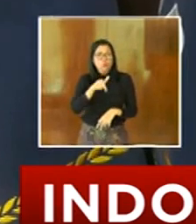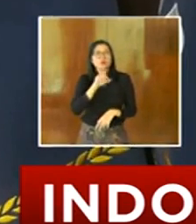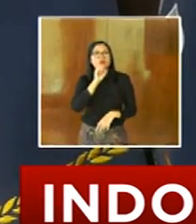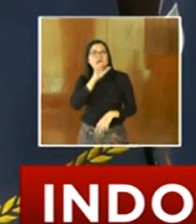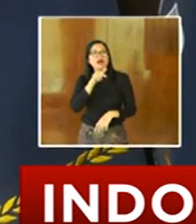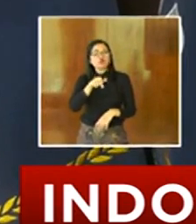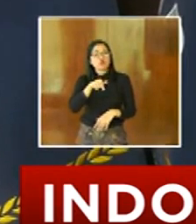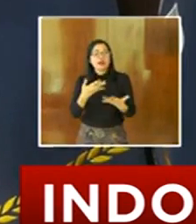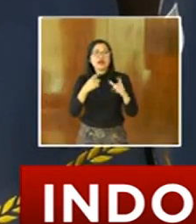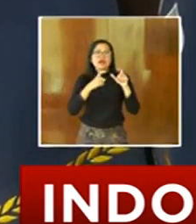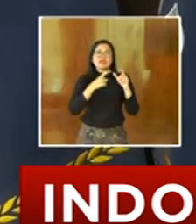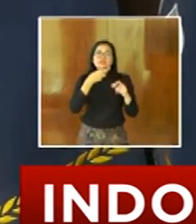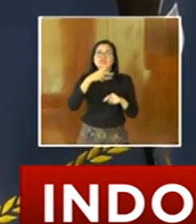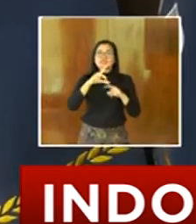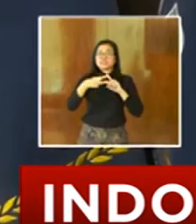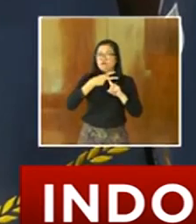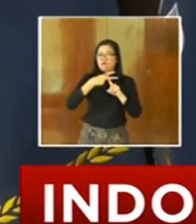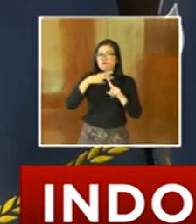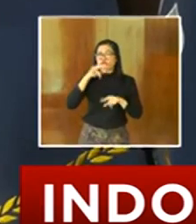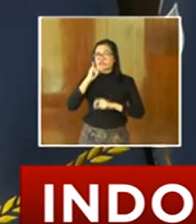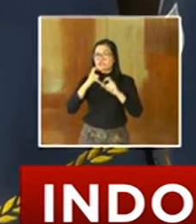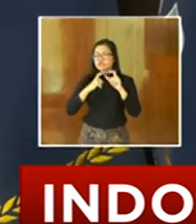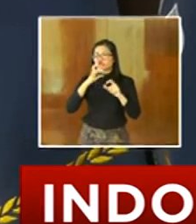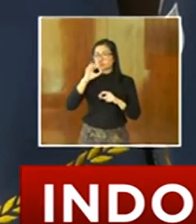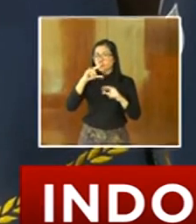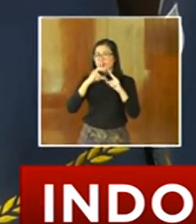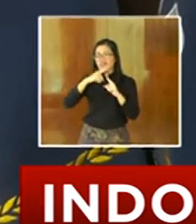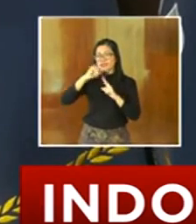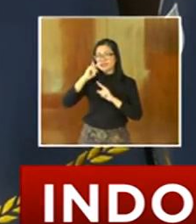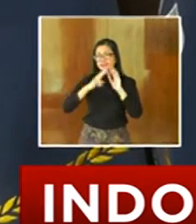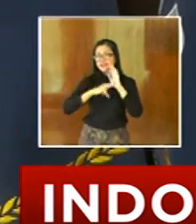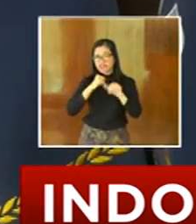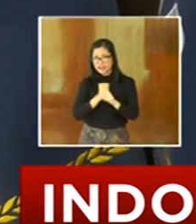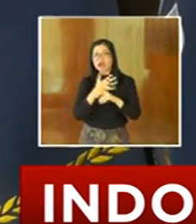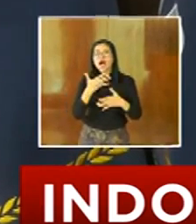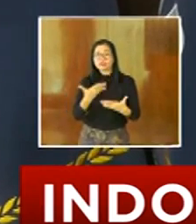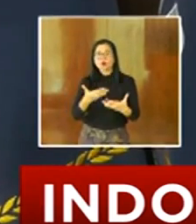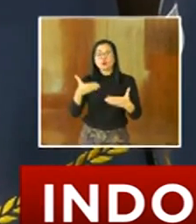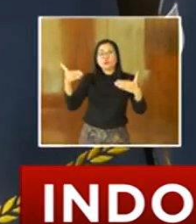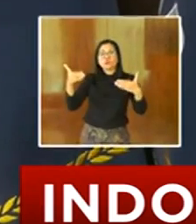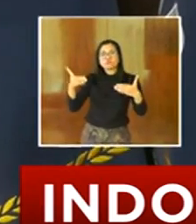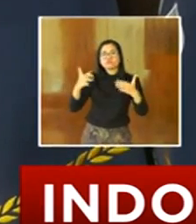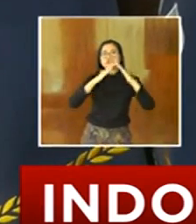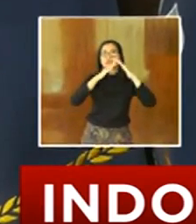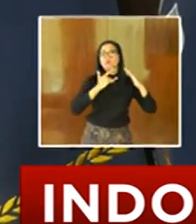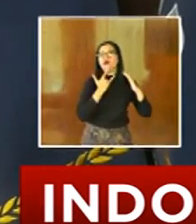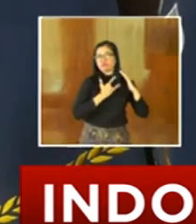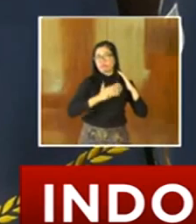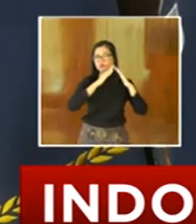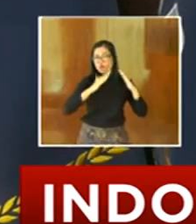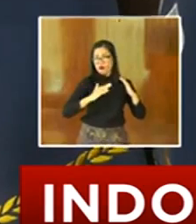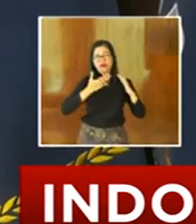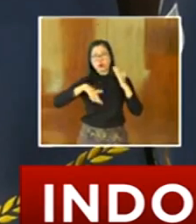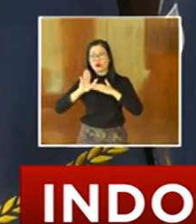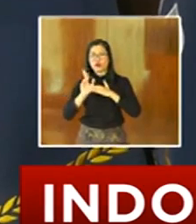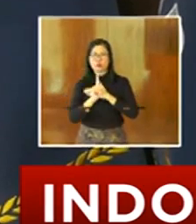share isolated di rumah Hai ketentuan tentang isolasi di rumah tentang